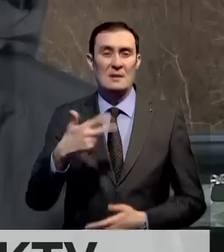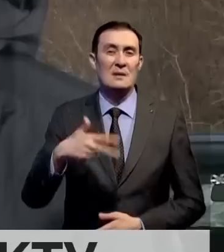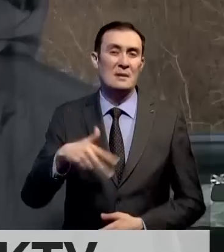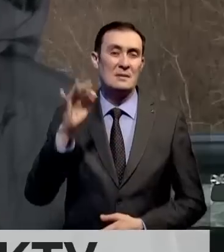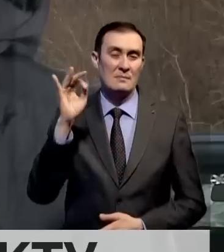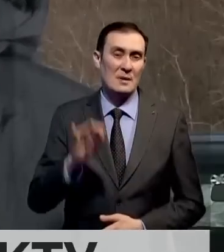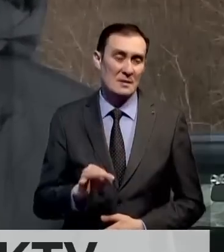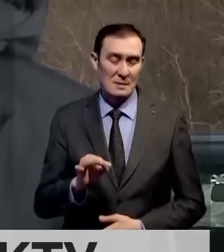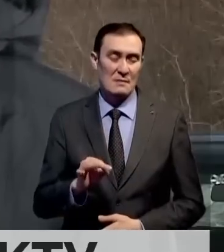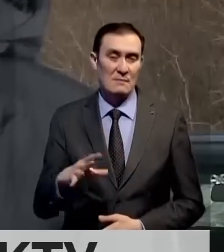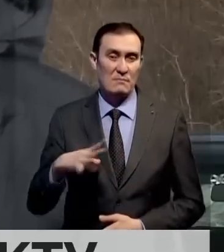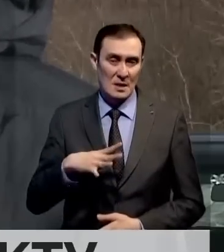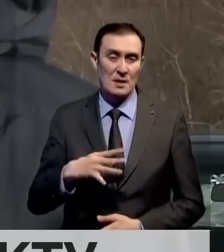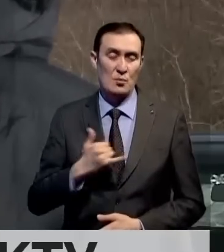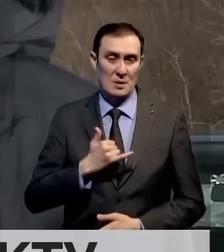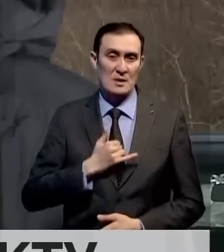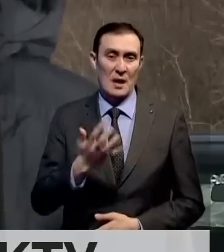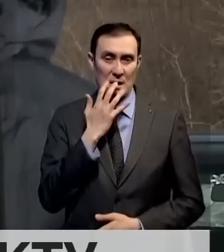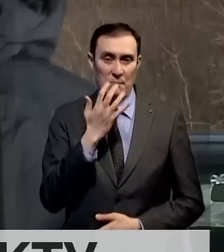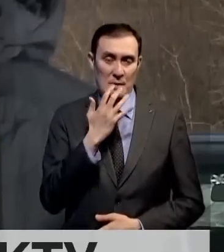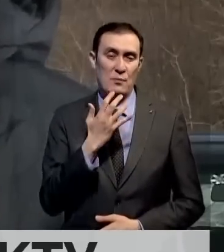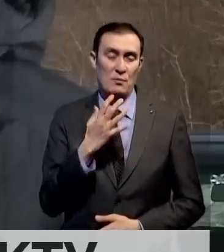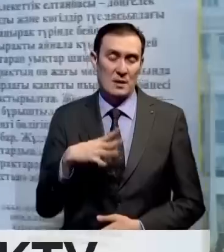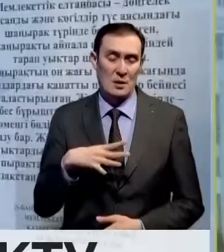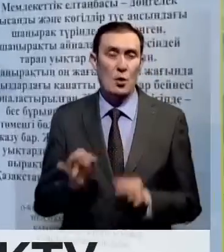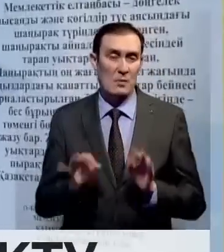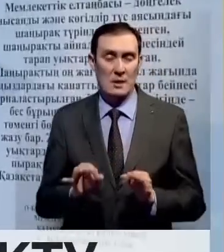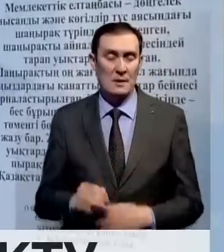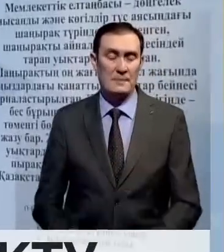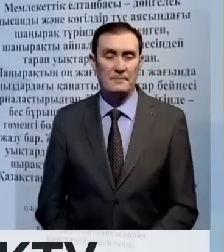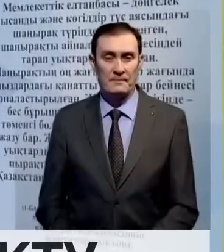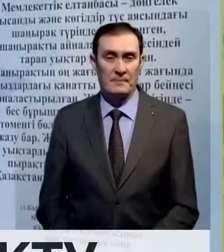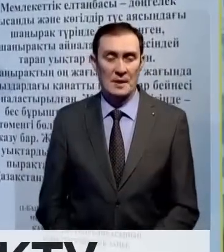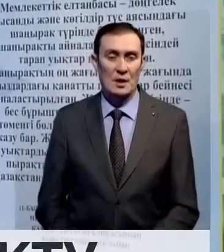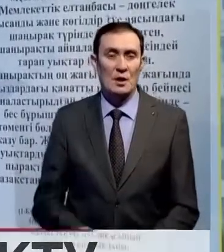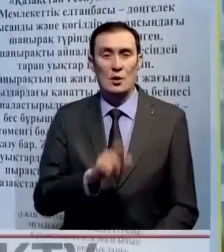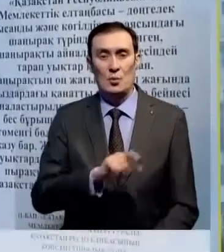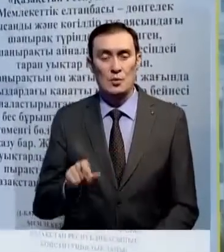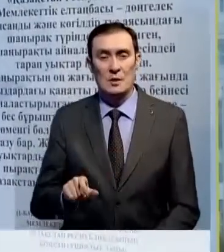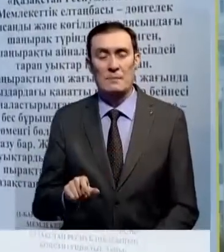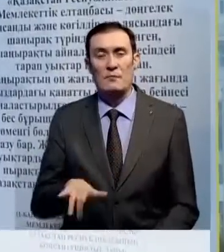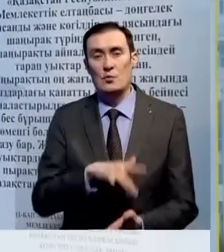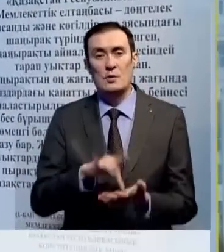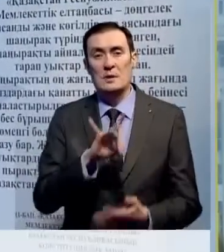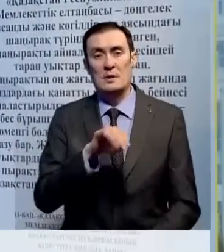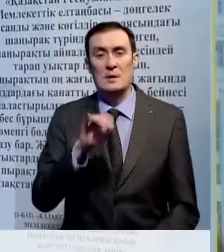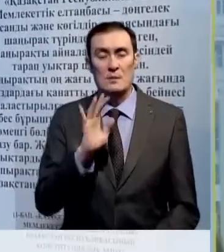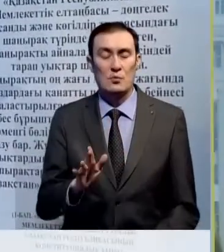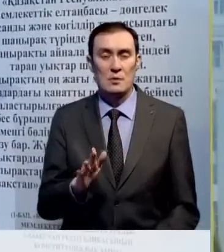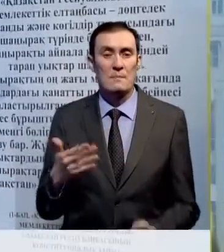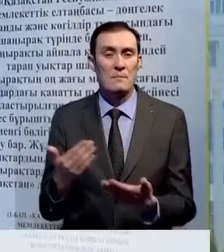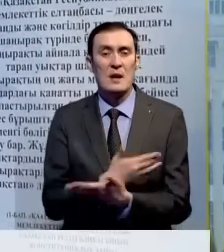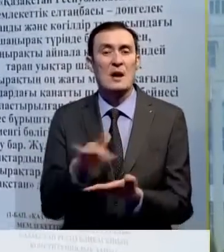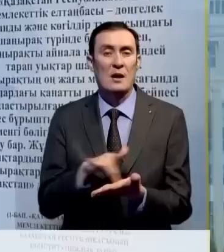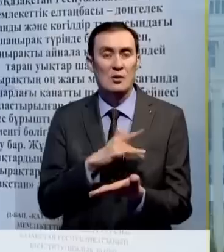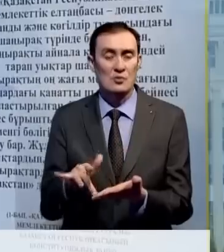30, наверное, всего этого времени у нас было отопление более-менее нормальное. Жителям Ридера будет произведен перерасчет за